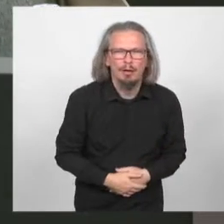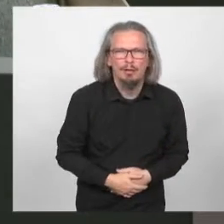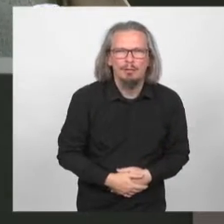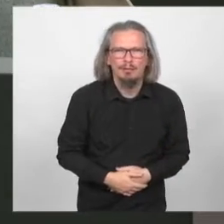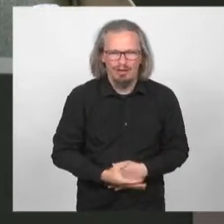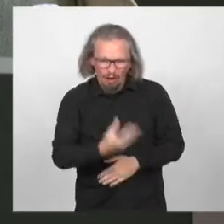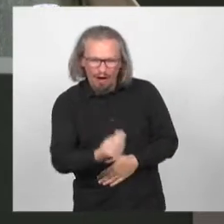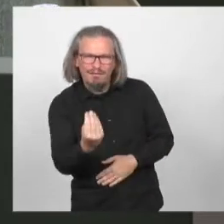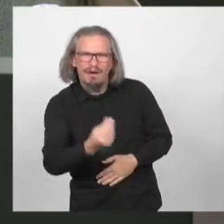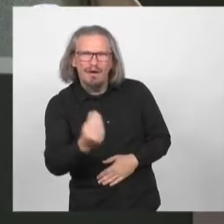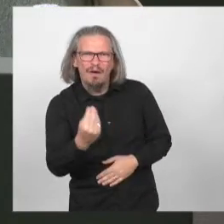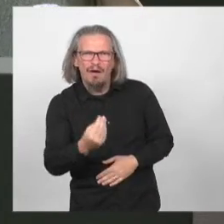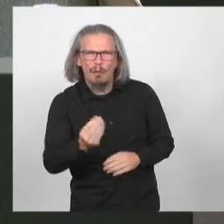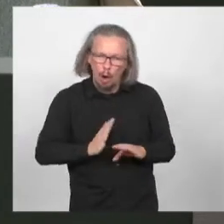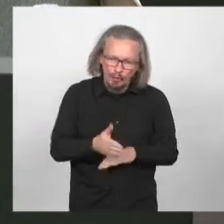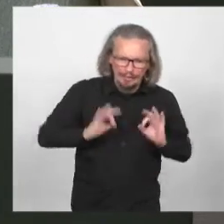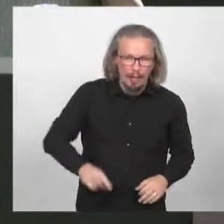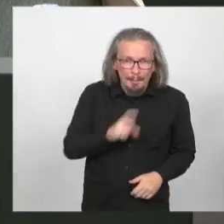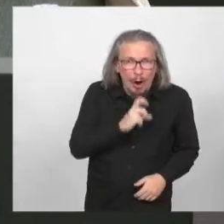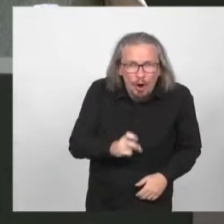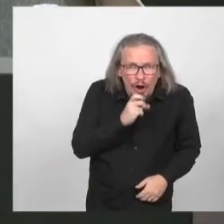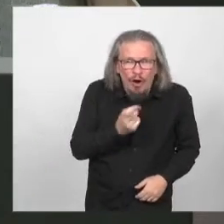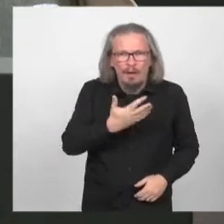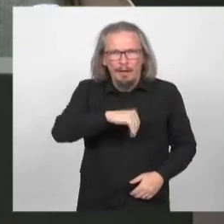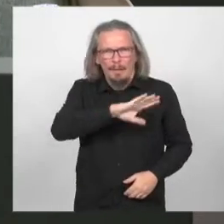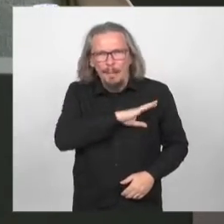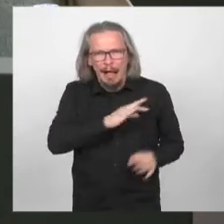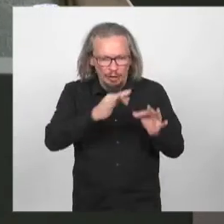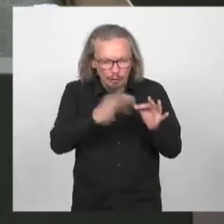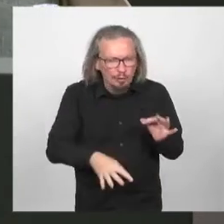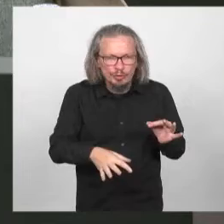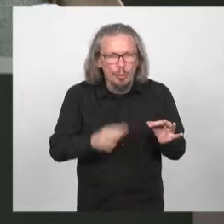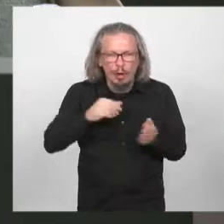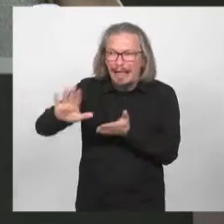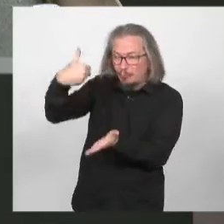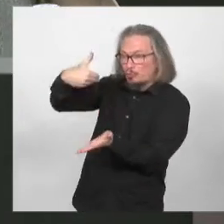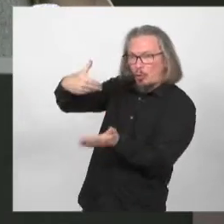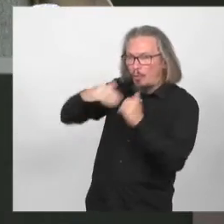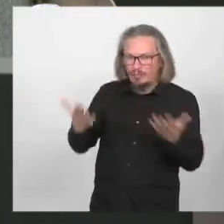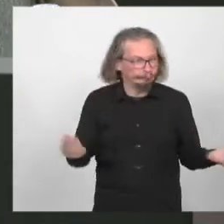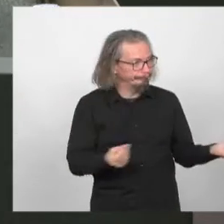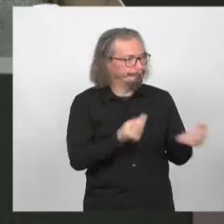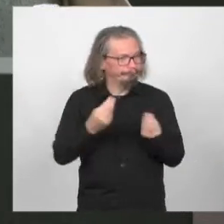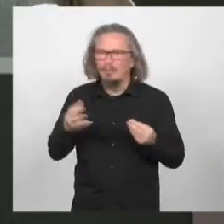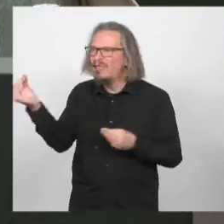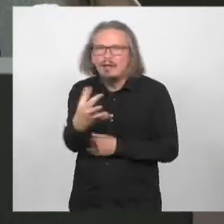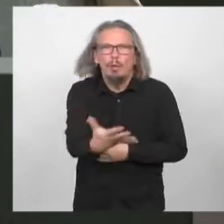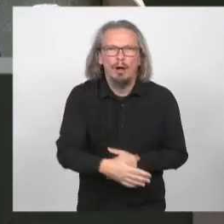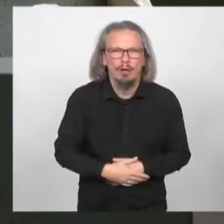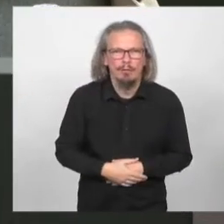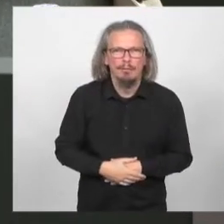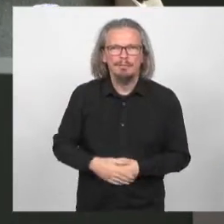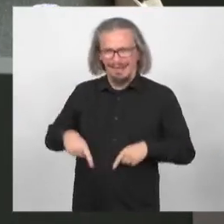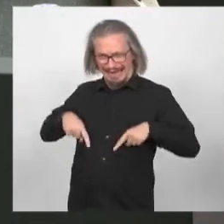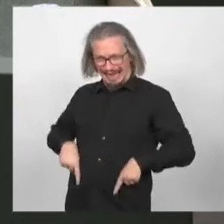à ces enfants qui n'ont toujours pas fait leur rentrée, faute de solution suite à des expulsions sèches? Que dire quand l'État ne respecte